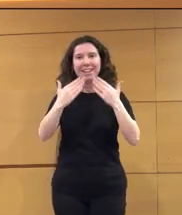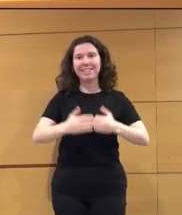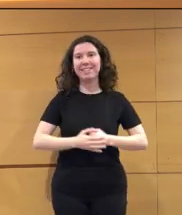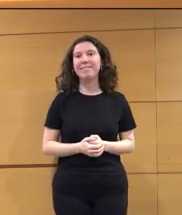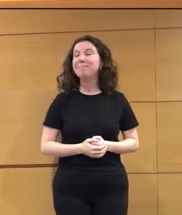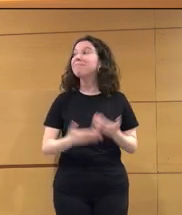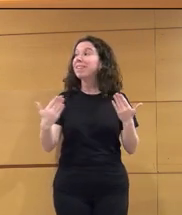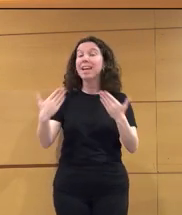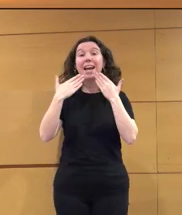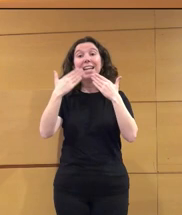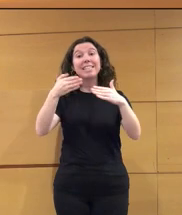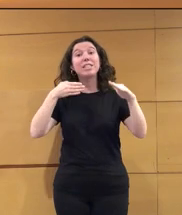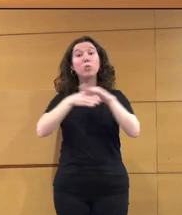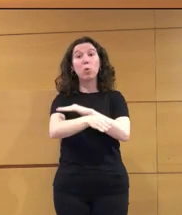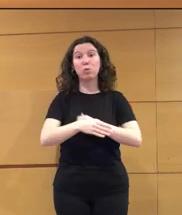gràcies per la introducció.